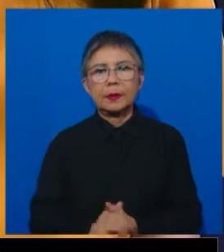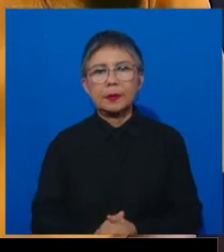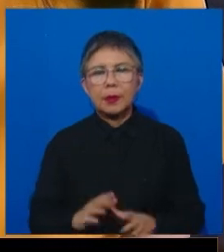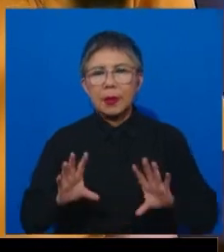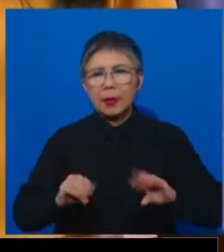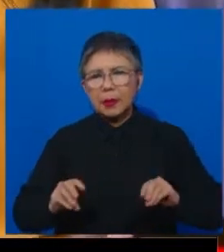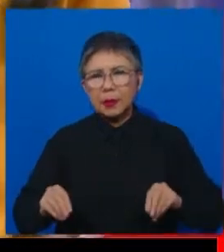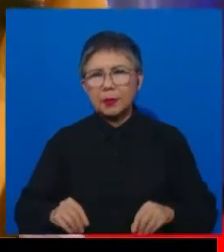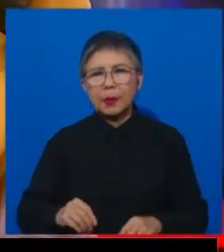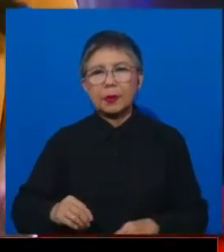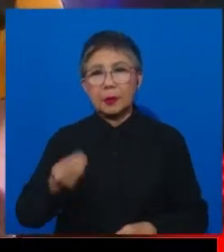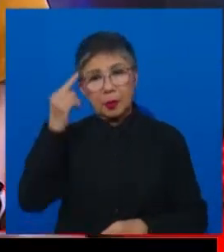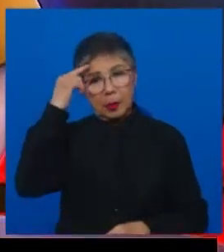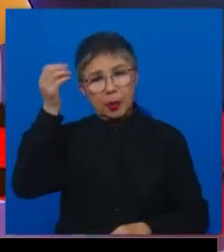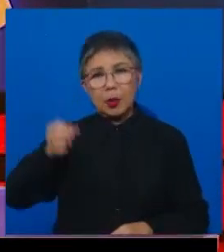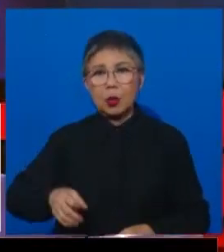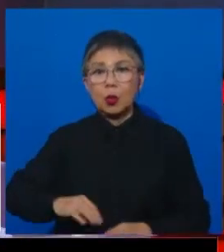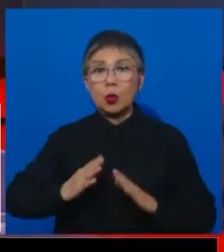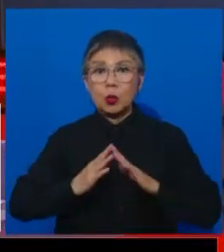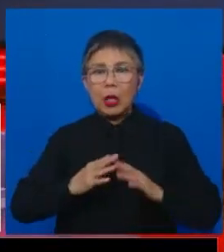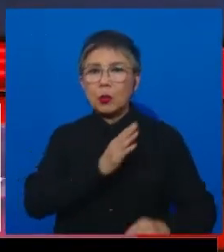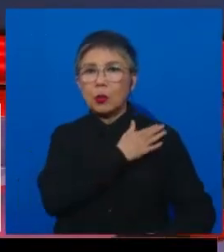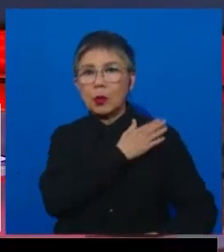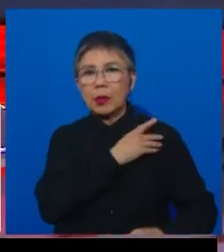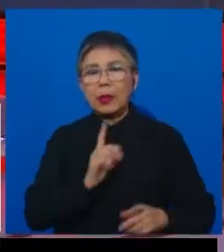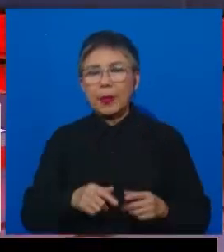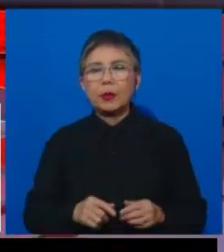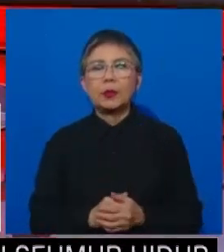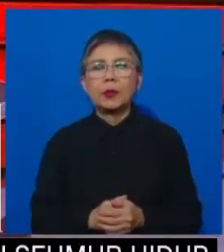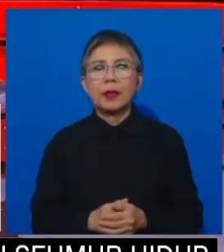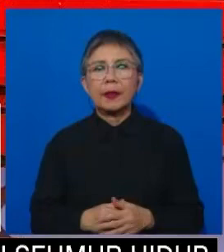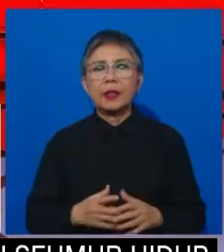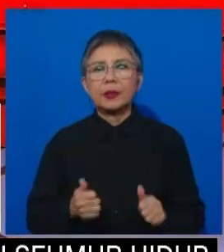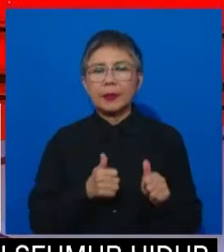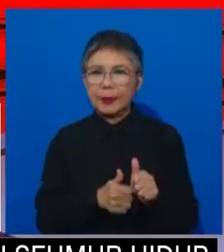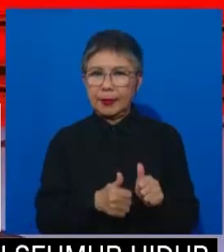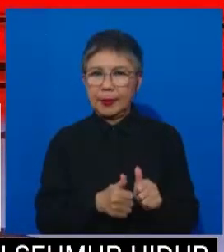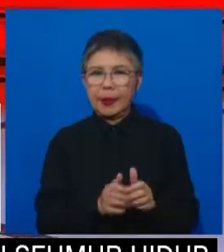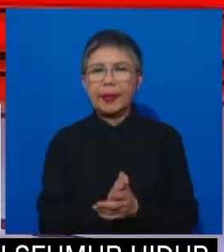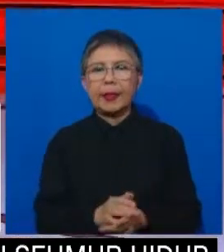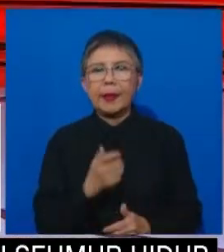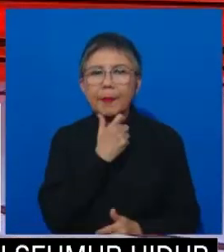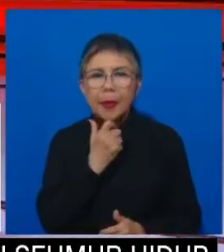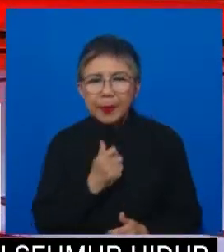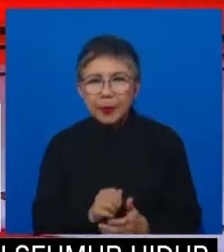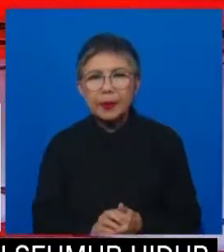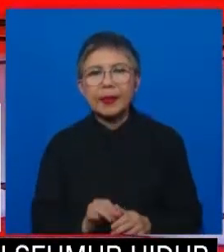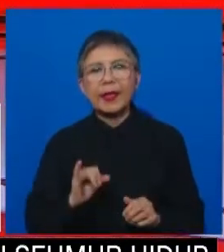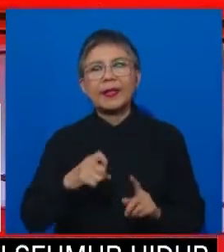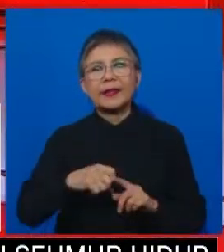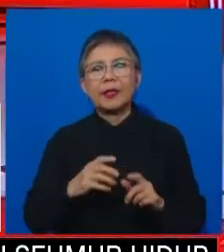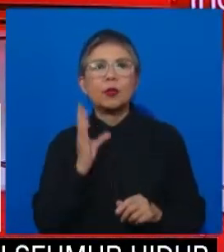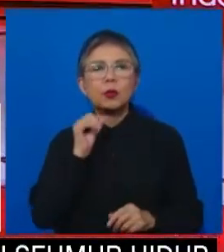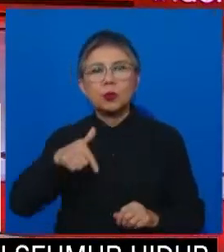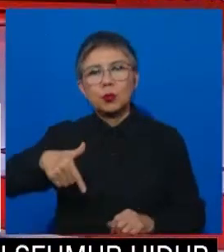Bekerja bagi kepala rumah tangga tidak sekedar tanggung jawab, namun ada juga kesetiaan. Inilah yang dilakukan oleh kakek Iksan,